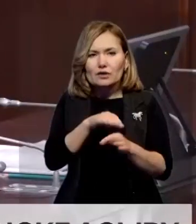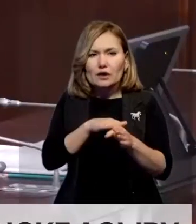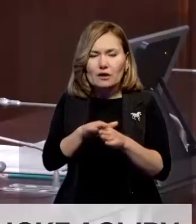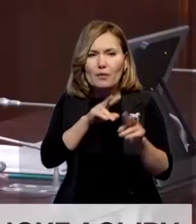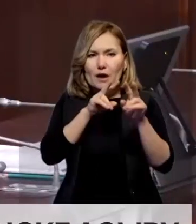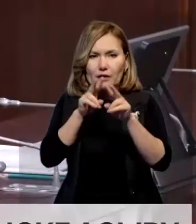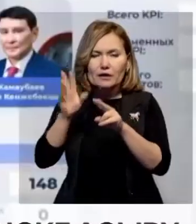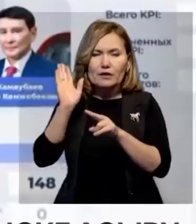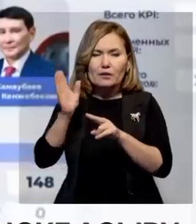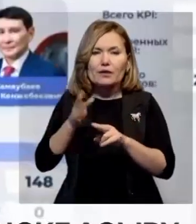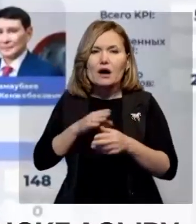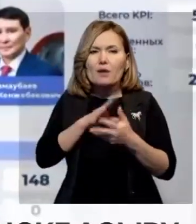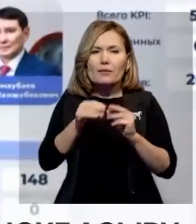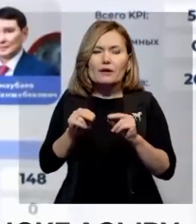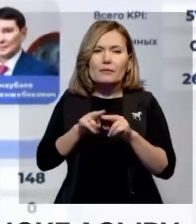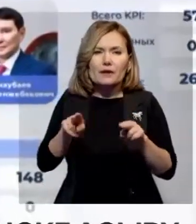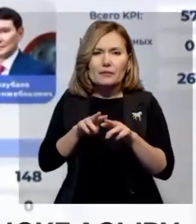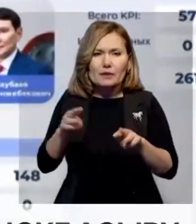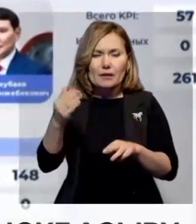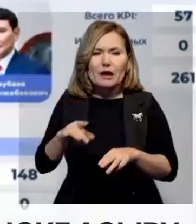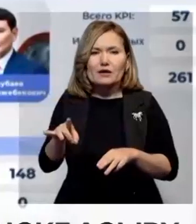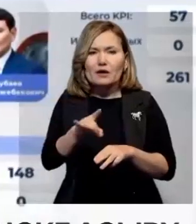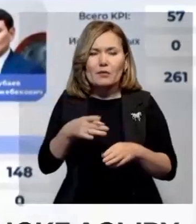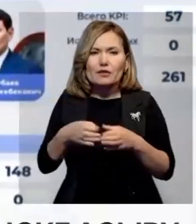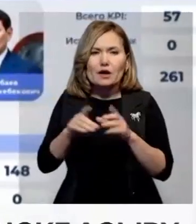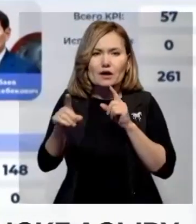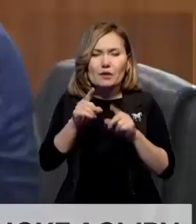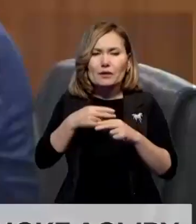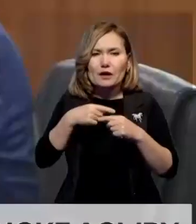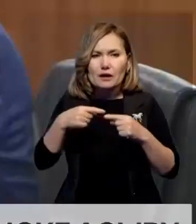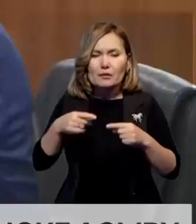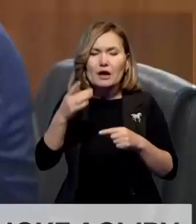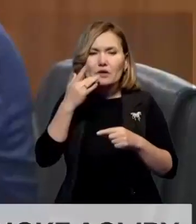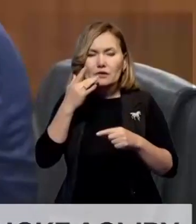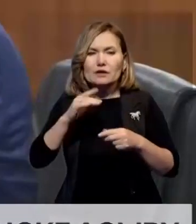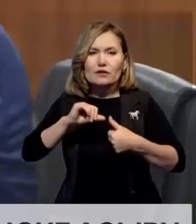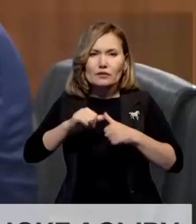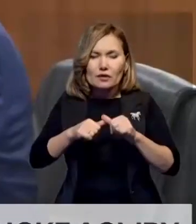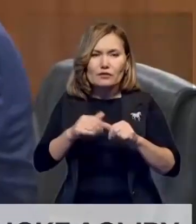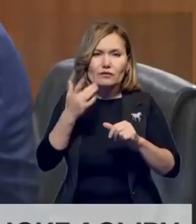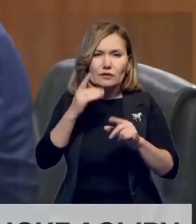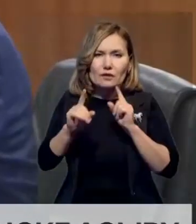барысын қадағалауға мүмкіндік береді. Премьер-министр республикалық штаб отырысы тұрақты түрде өткізіледі деді.